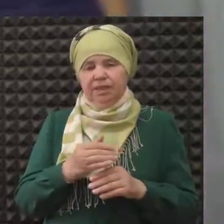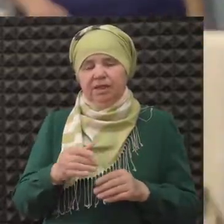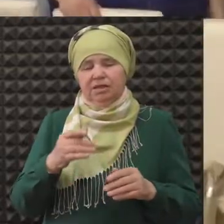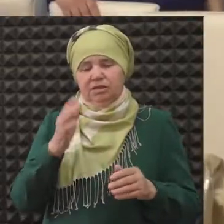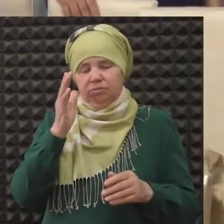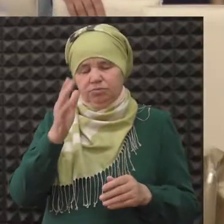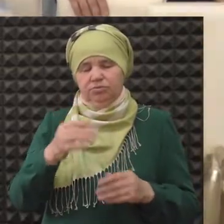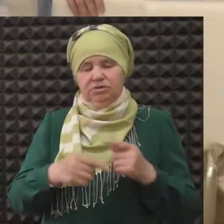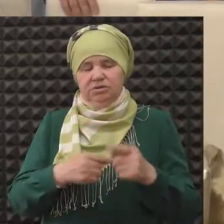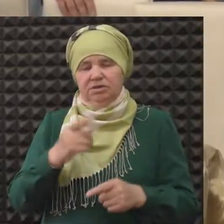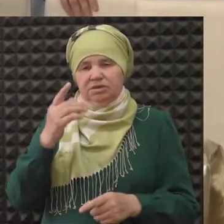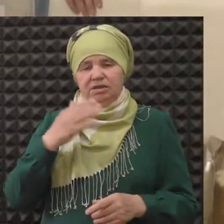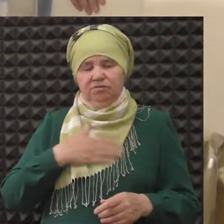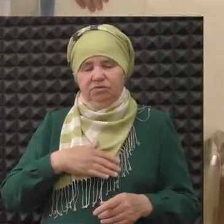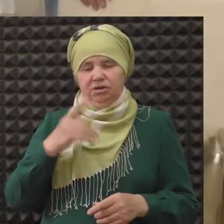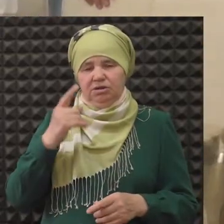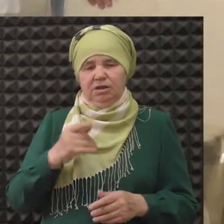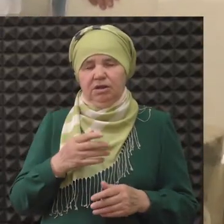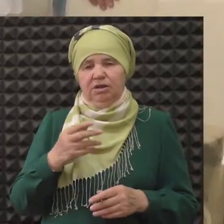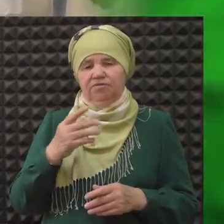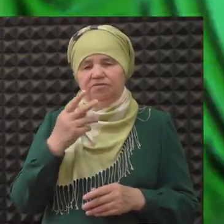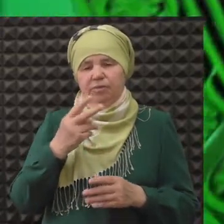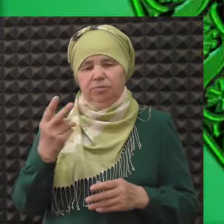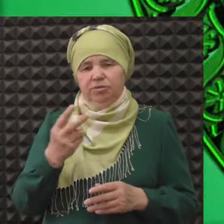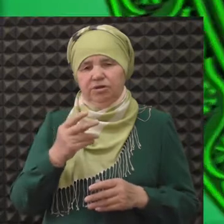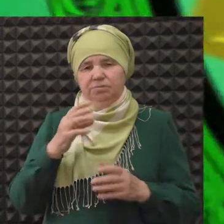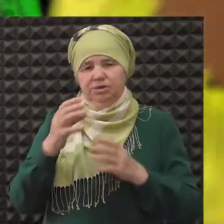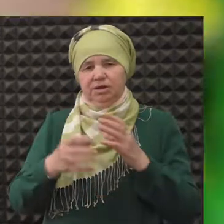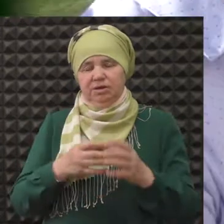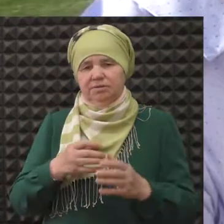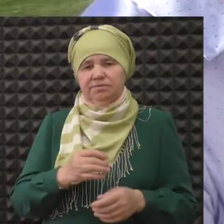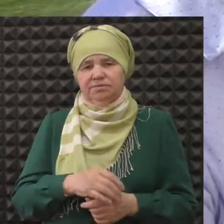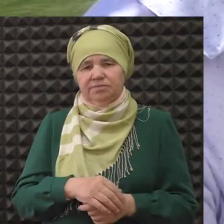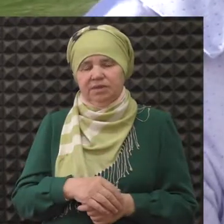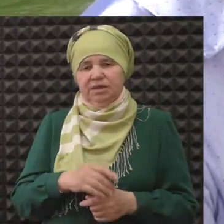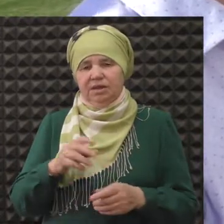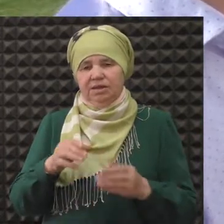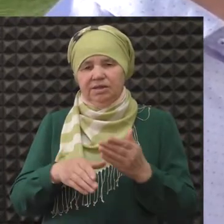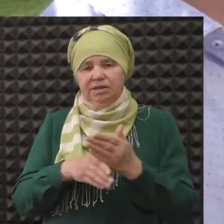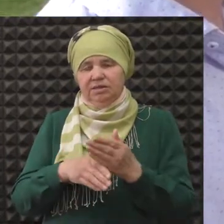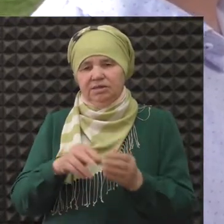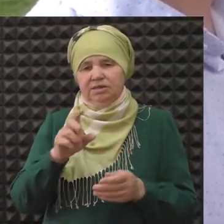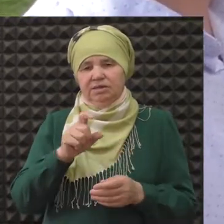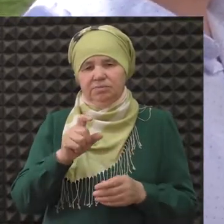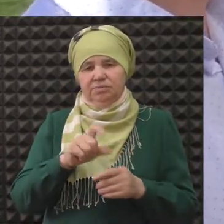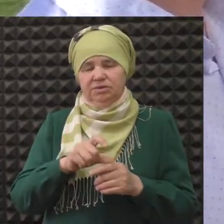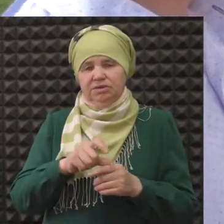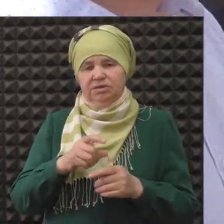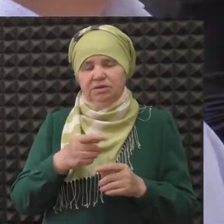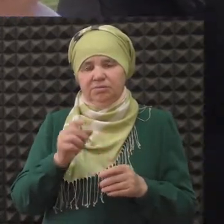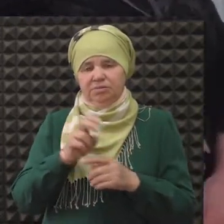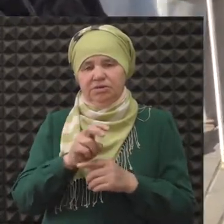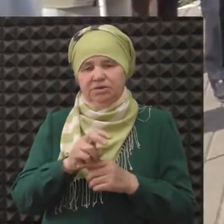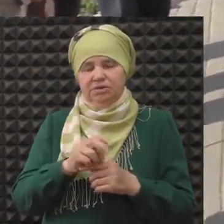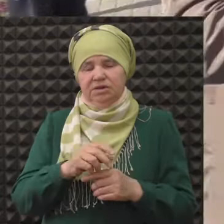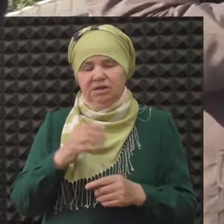Да будет доволен ими Всевышний и наградит благом в обоих мирах. Ярдам посетил мэр Казани Ильсур Медшин. Он встретился с